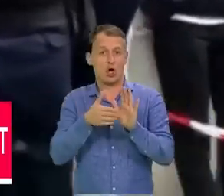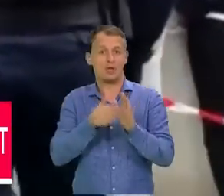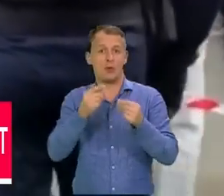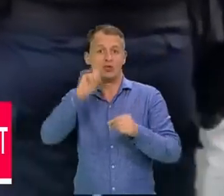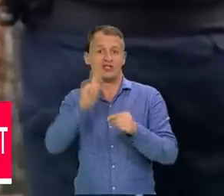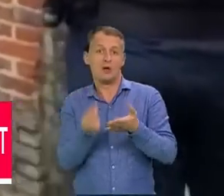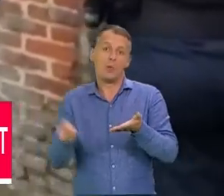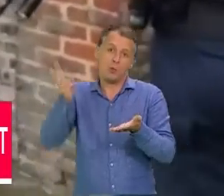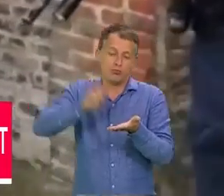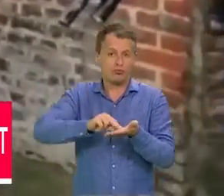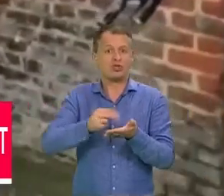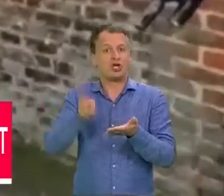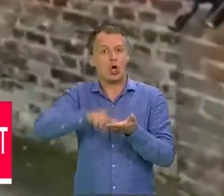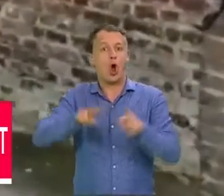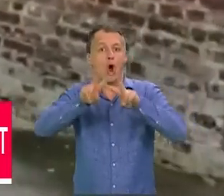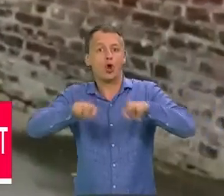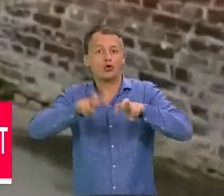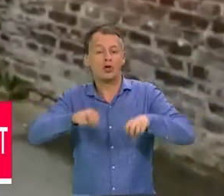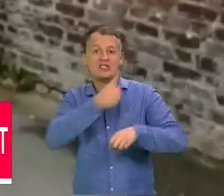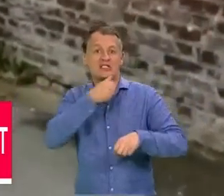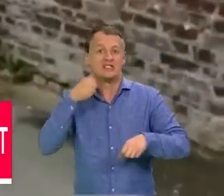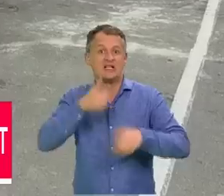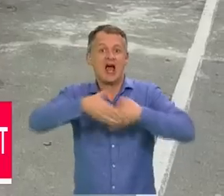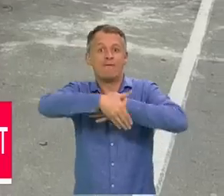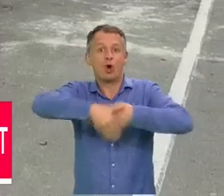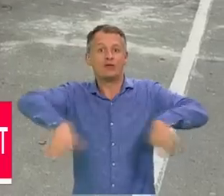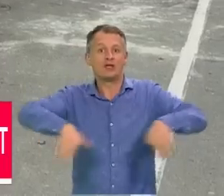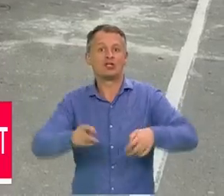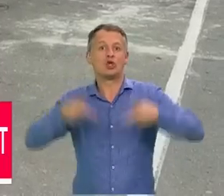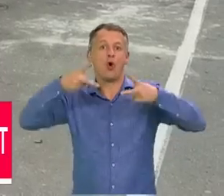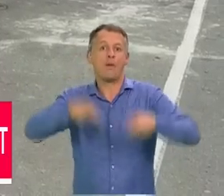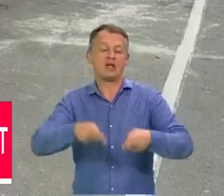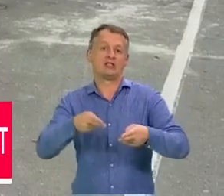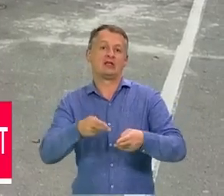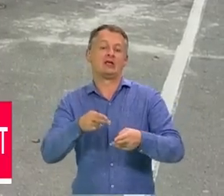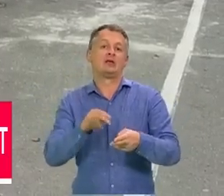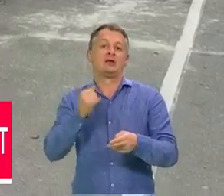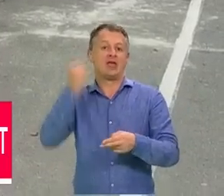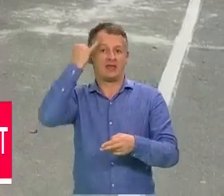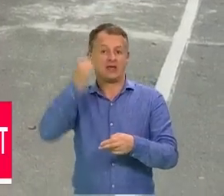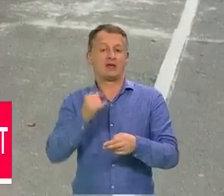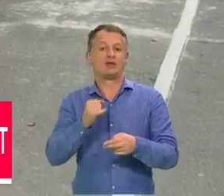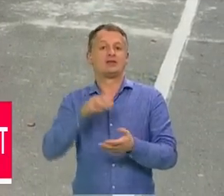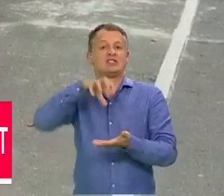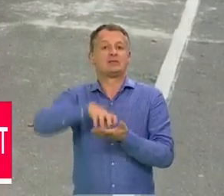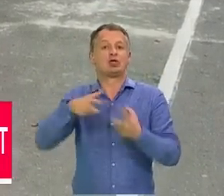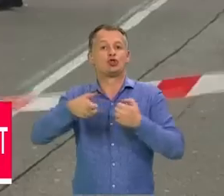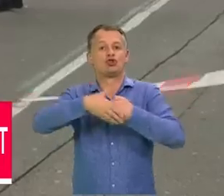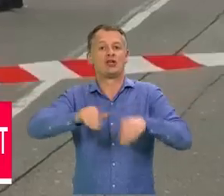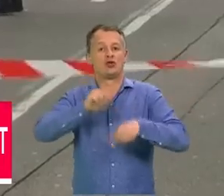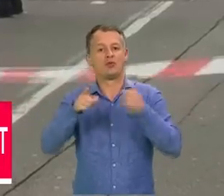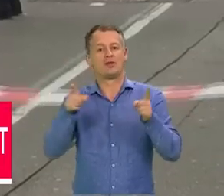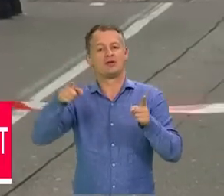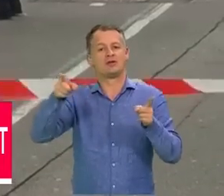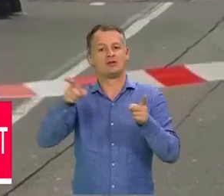tot mai multe țări reintroduc, una după alta, controle drastice la frontieră și suspendă tratatul Schengen. Vorbim despre asta după o